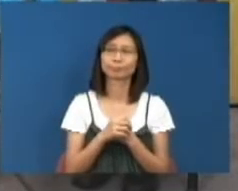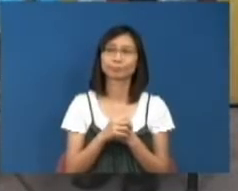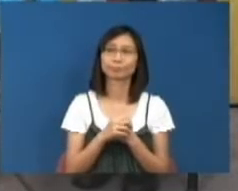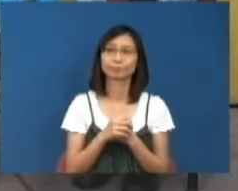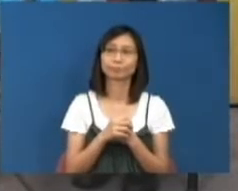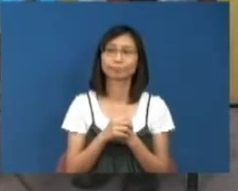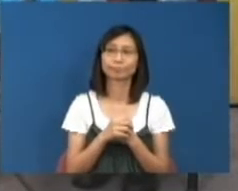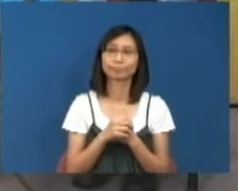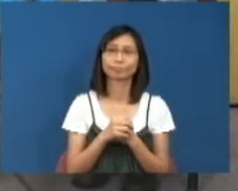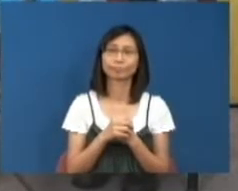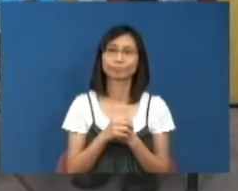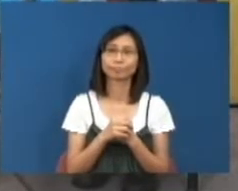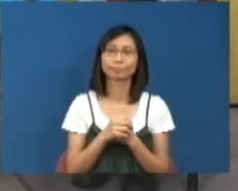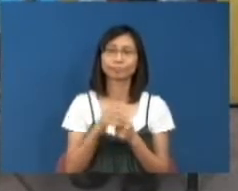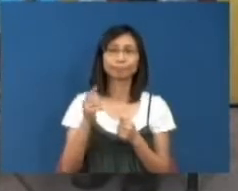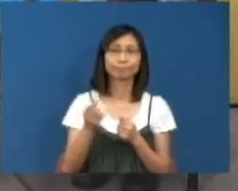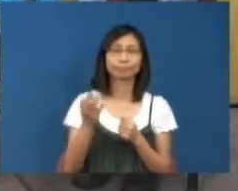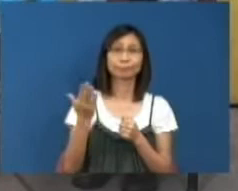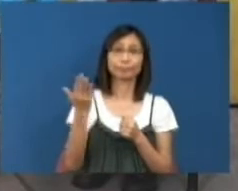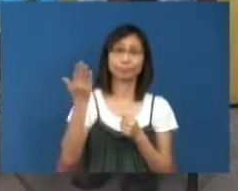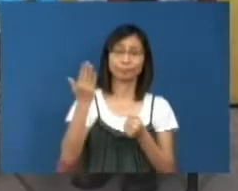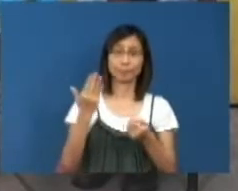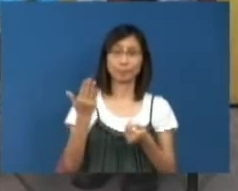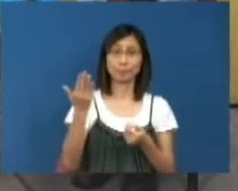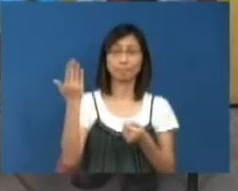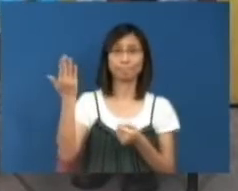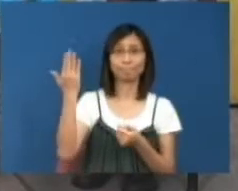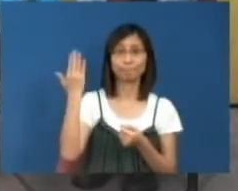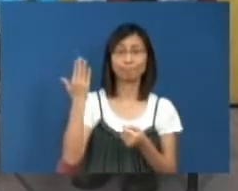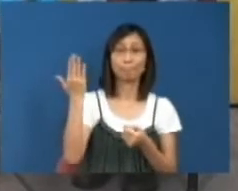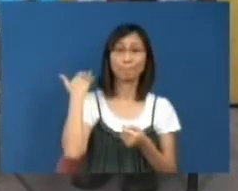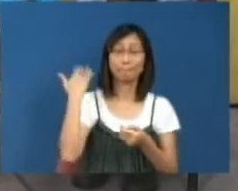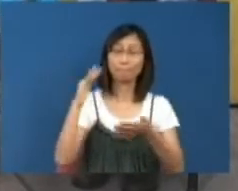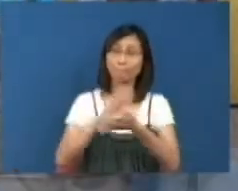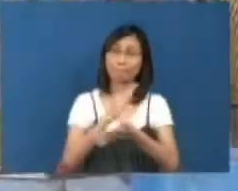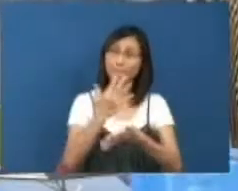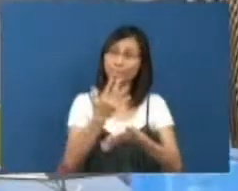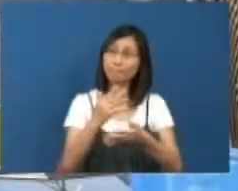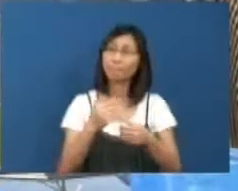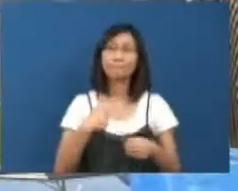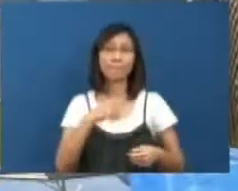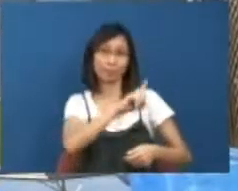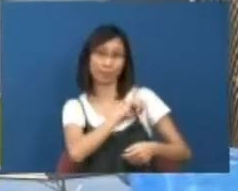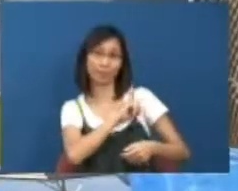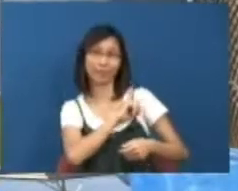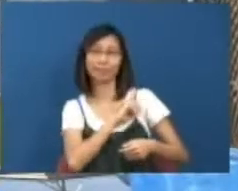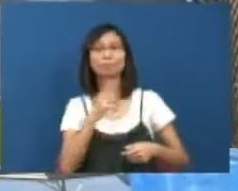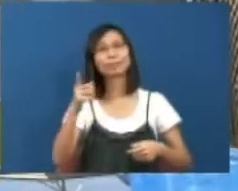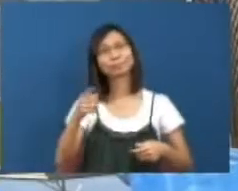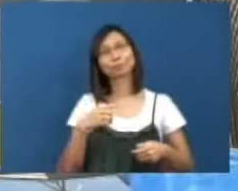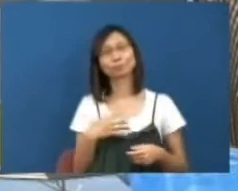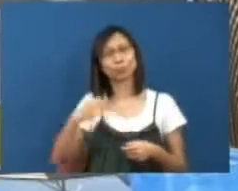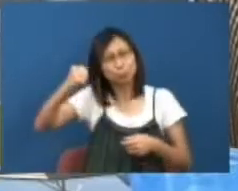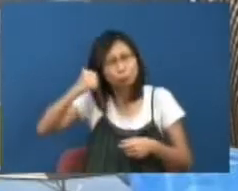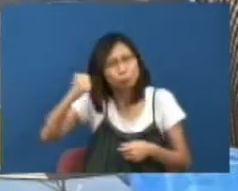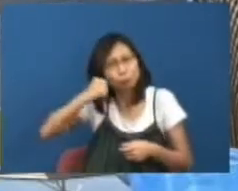我最即係呢幾年啊，過去呢幾年咧，就將我自己嘅所有嘅 嗰啲網友介紹， 心血嚟嘅，心